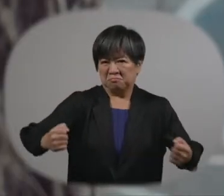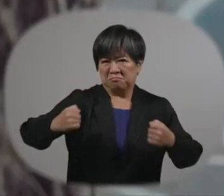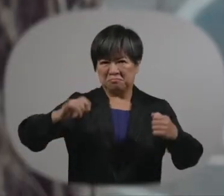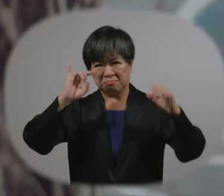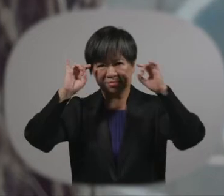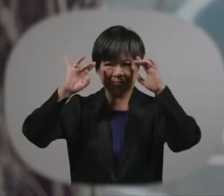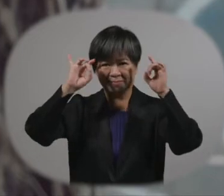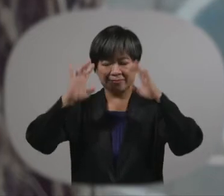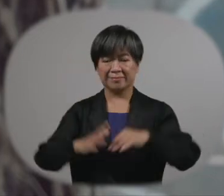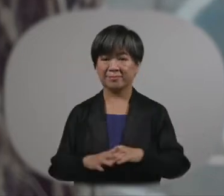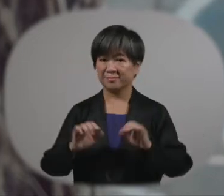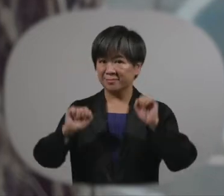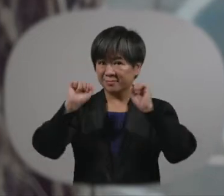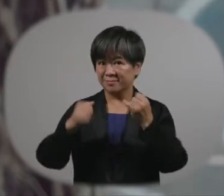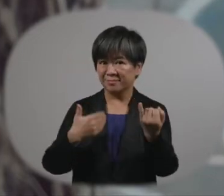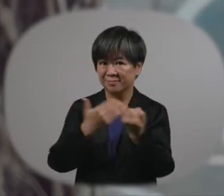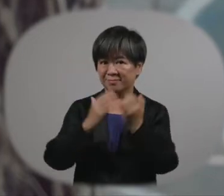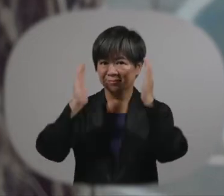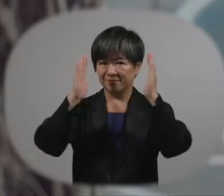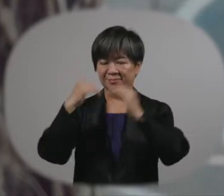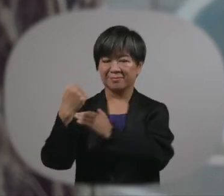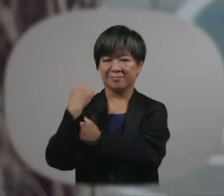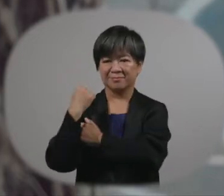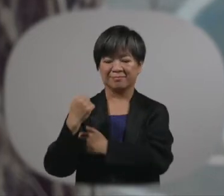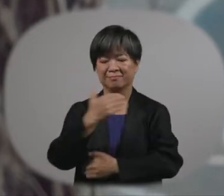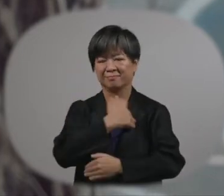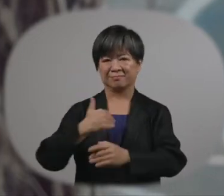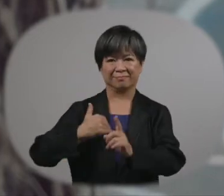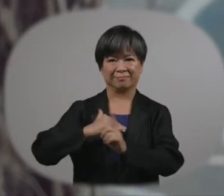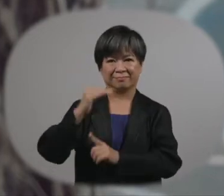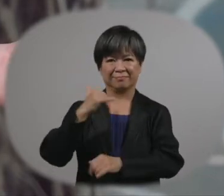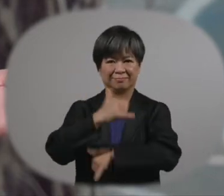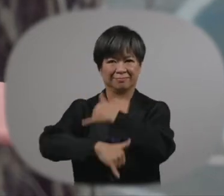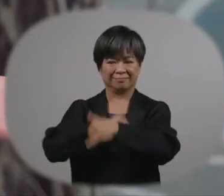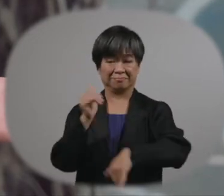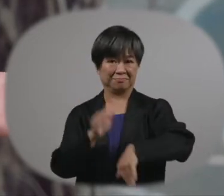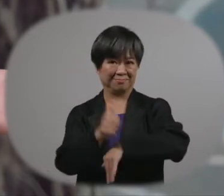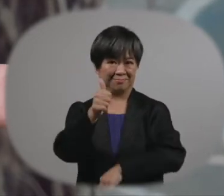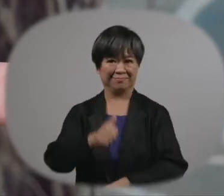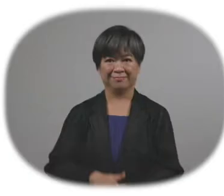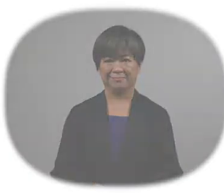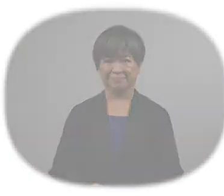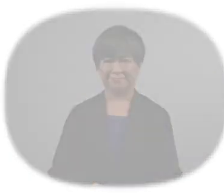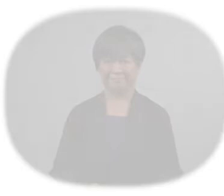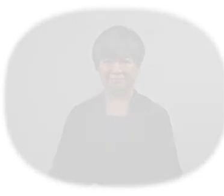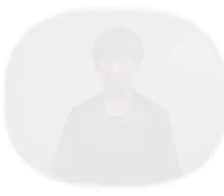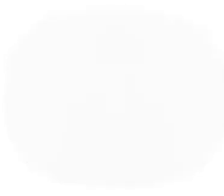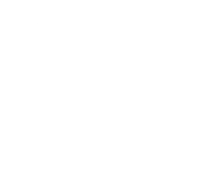她说运动带给她正面积极的能量，让她活出更精彩的人生。